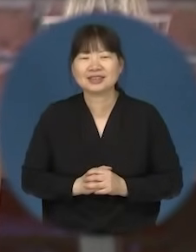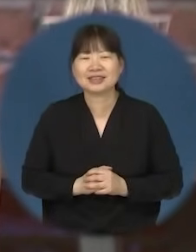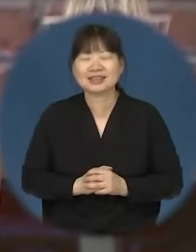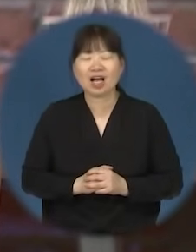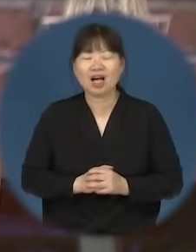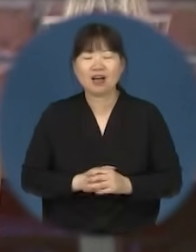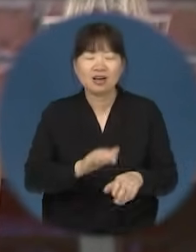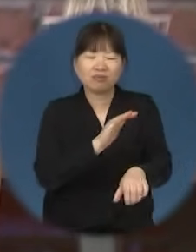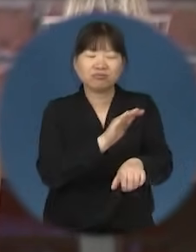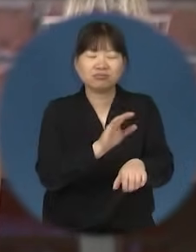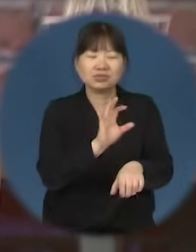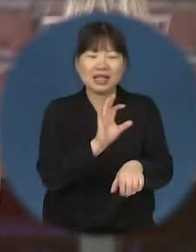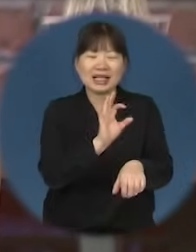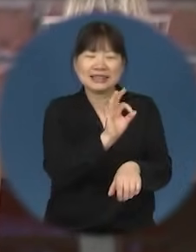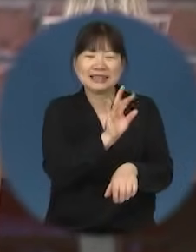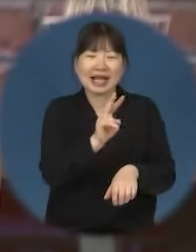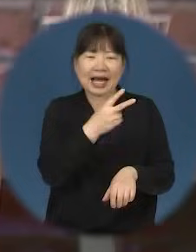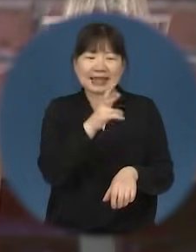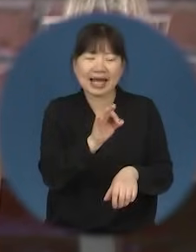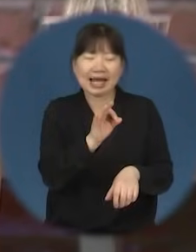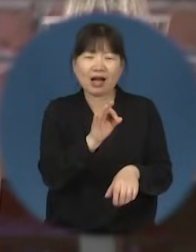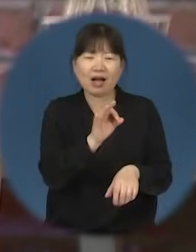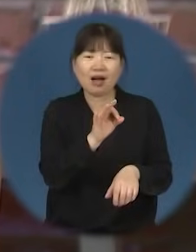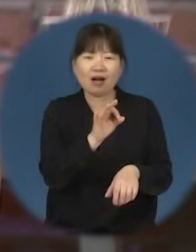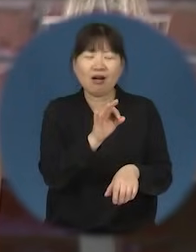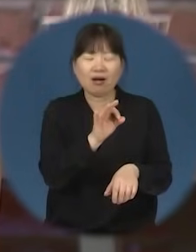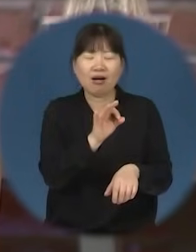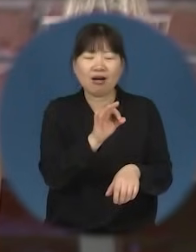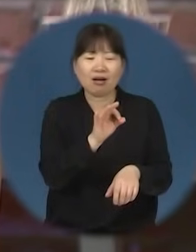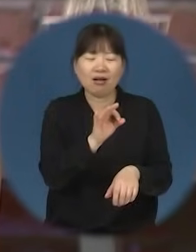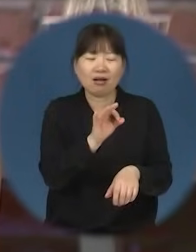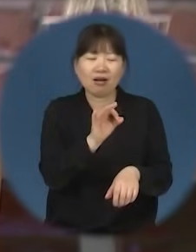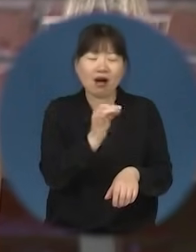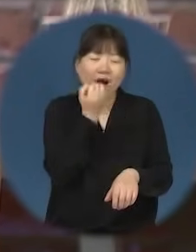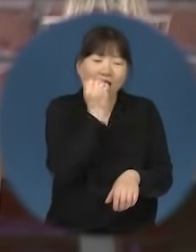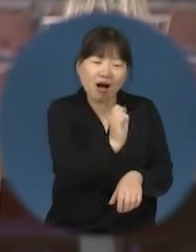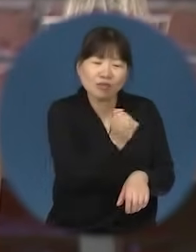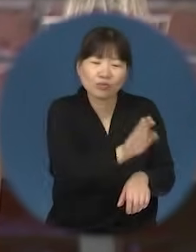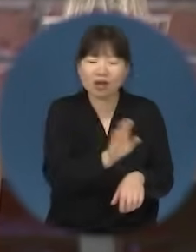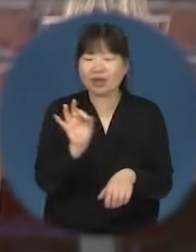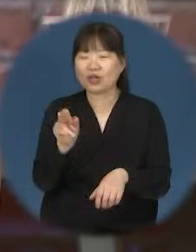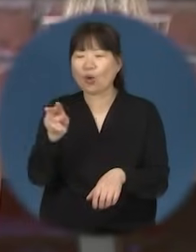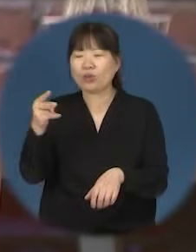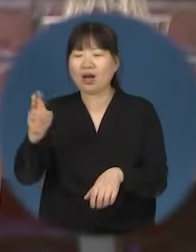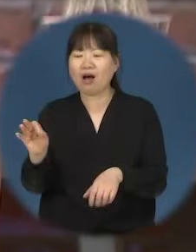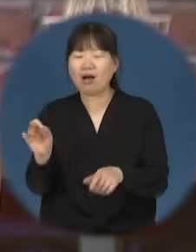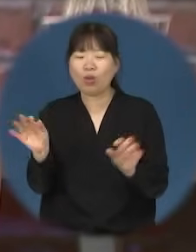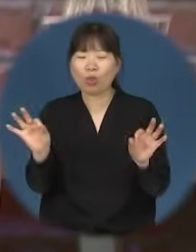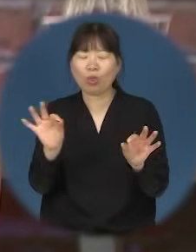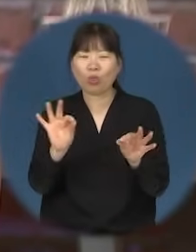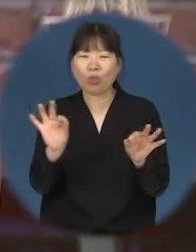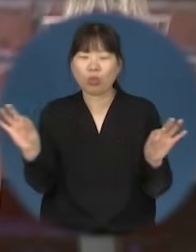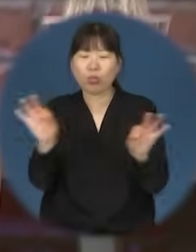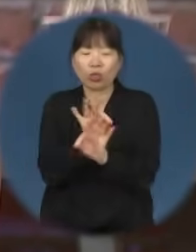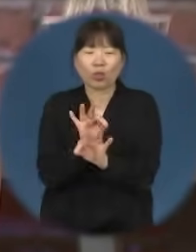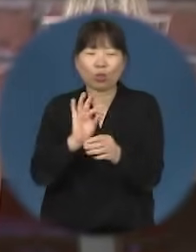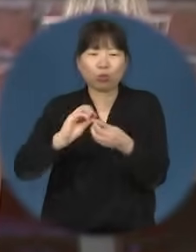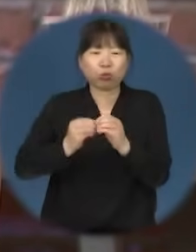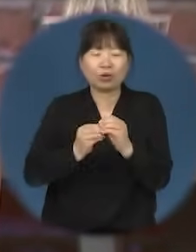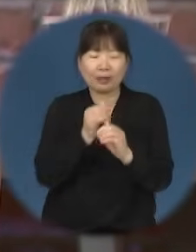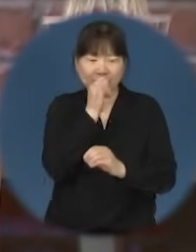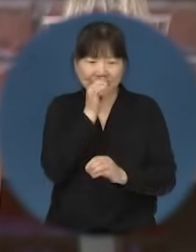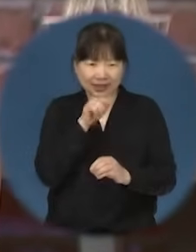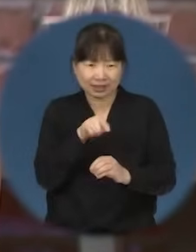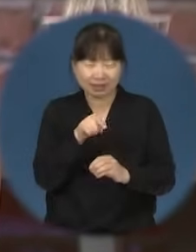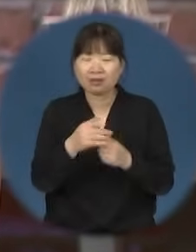돼 있다든지 서로 믿지 못하니까 아직 모바일 투표가 안 되잖아요. 안 되죠. 예. 근데 여기는 누구도 위변조하지 못한다는 신뢰가